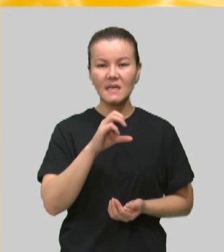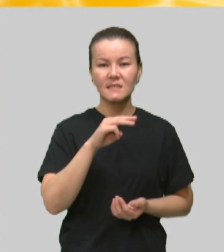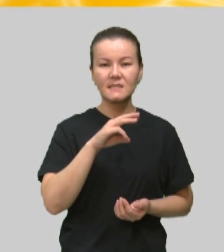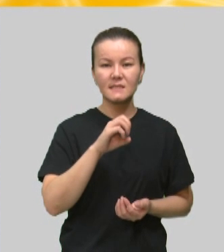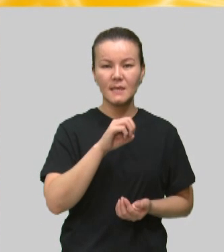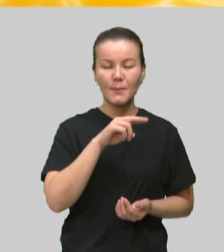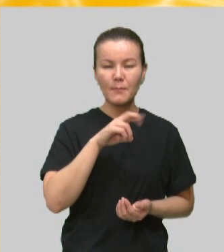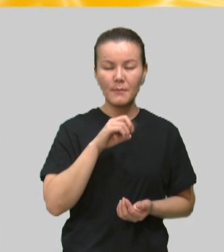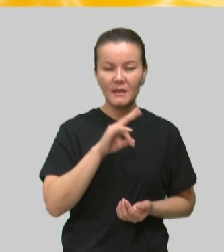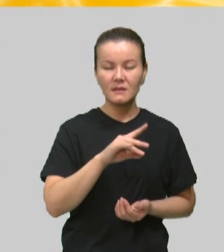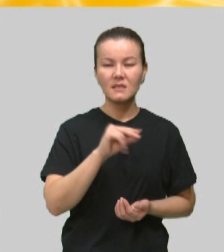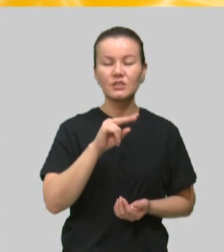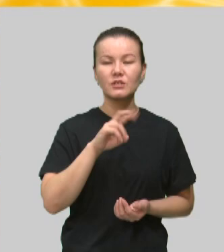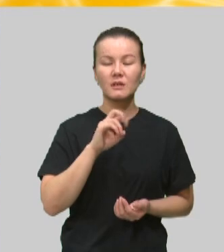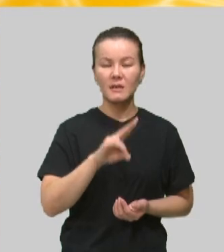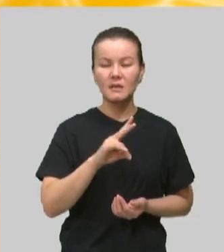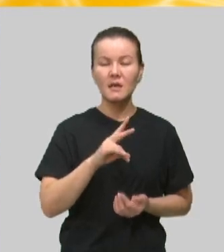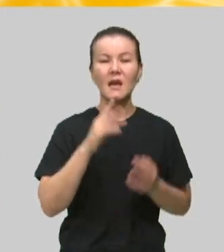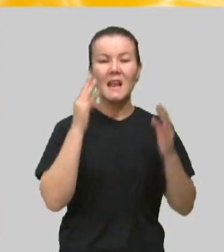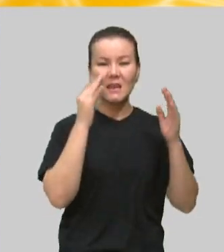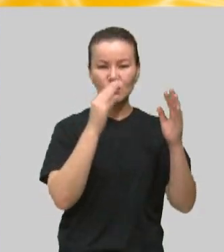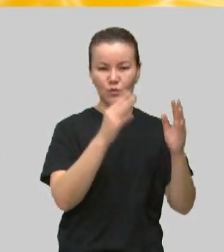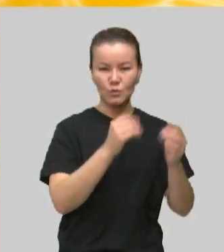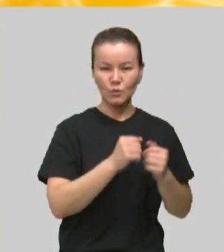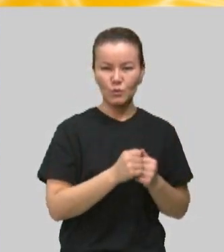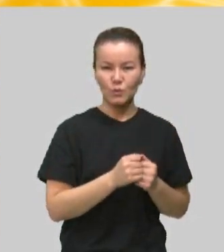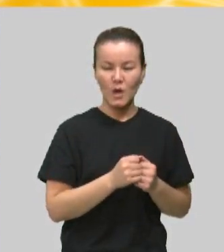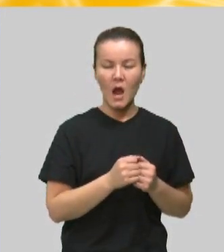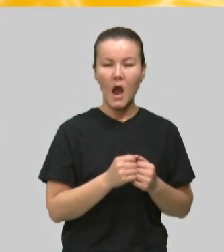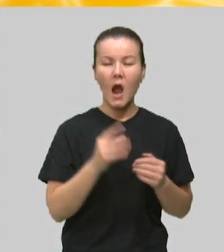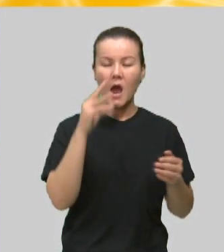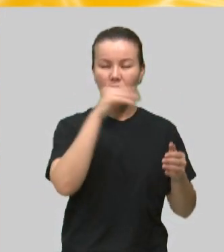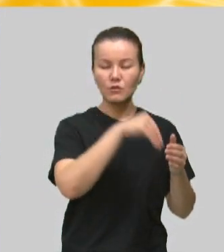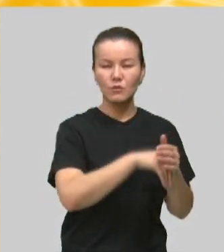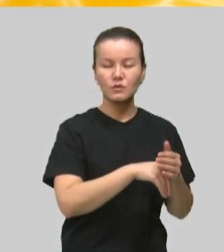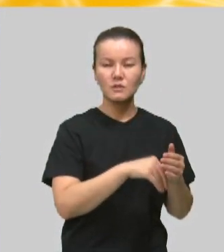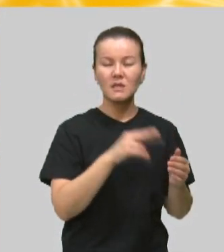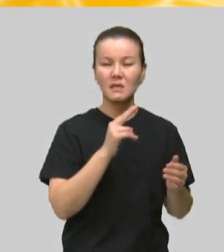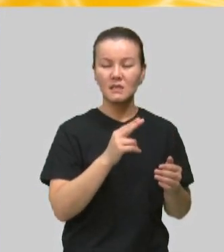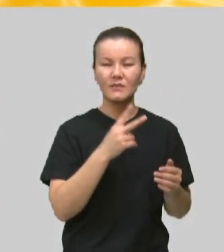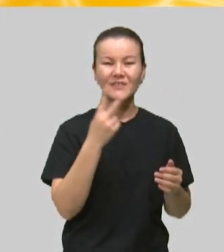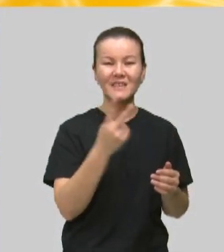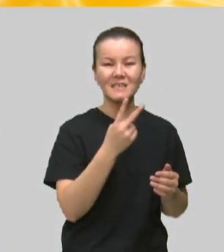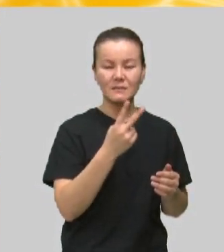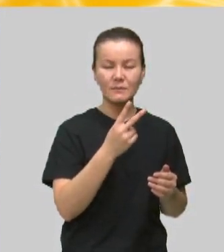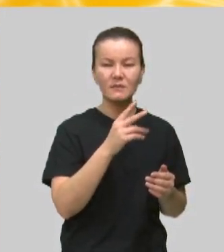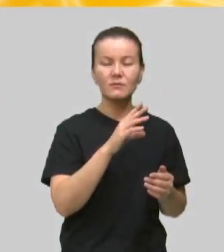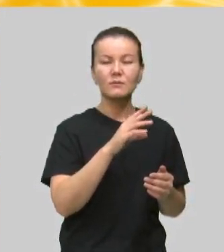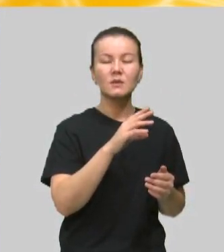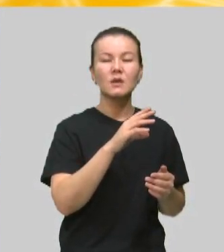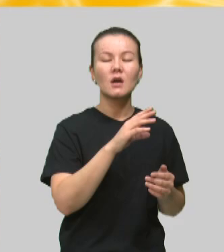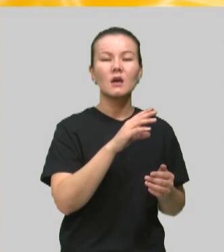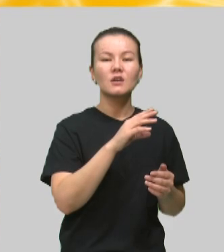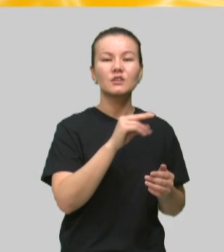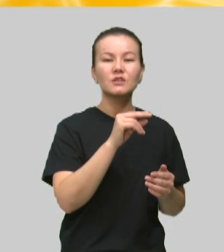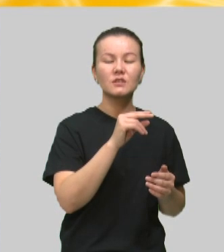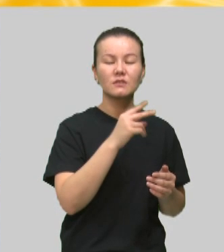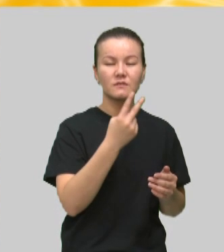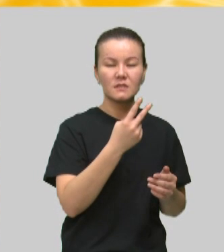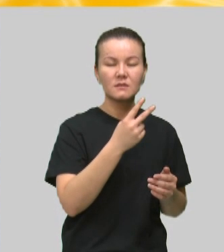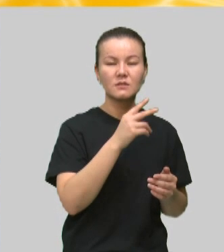Второстепенный член лесную относится к второстепенному члену